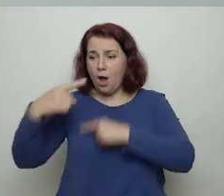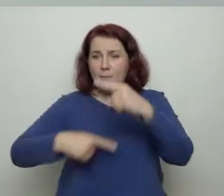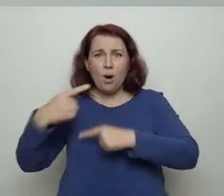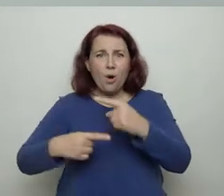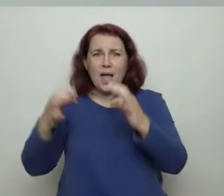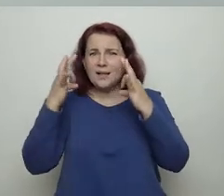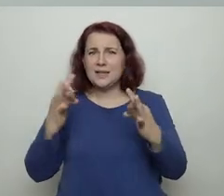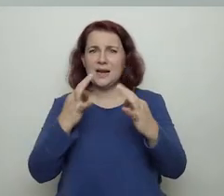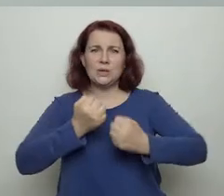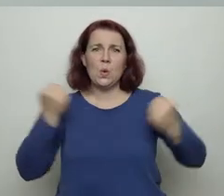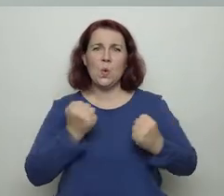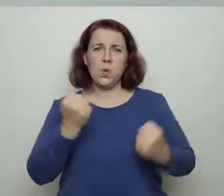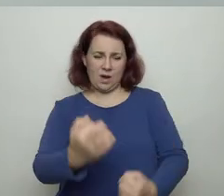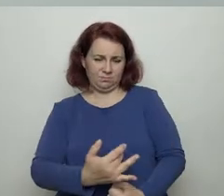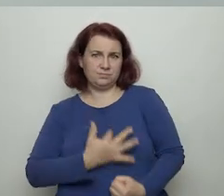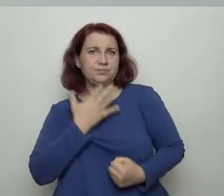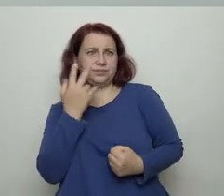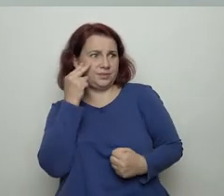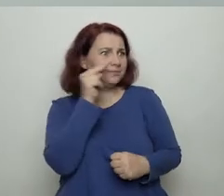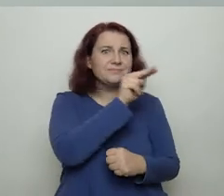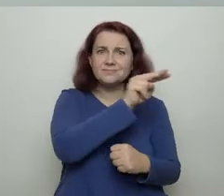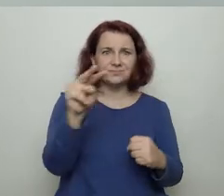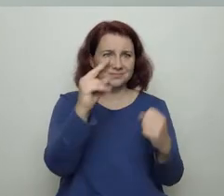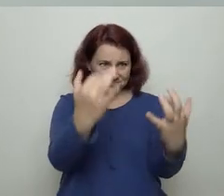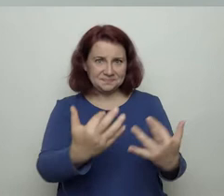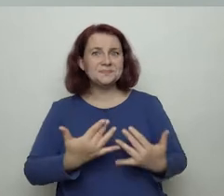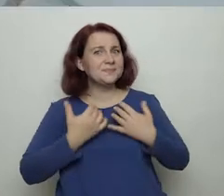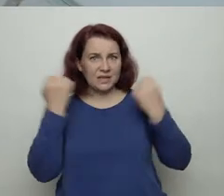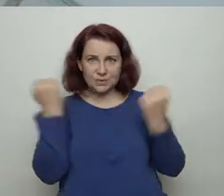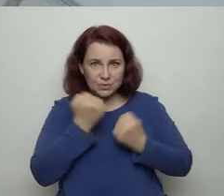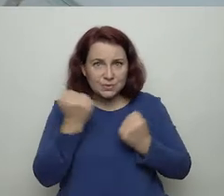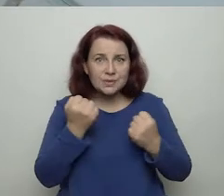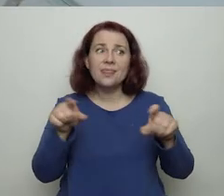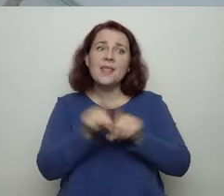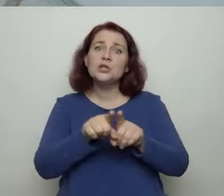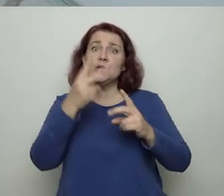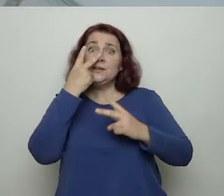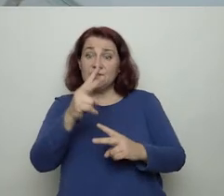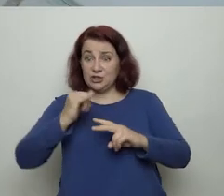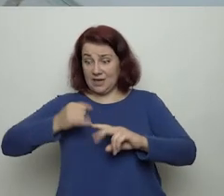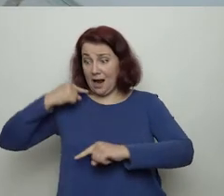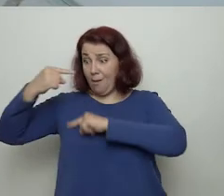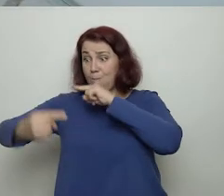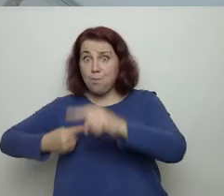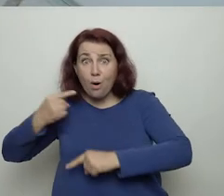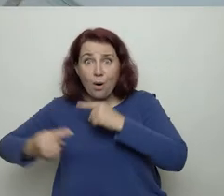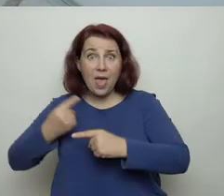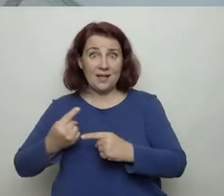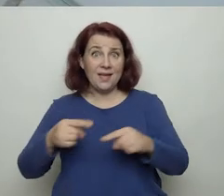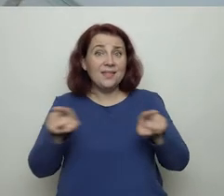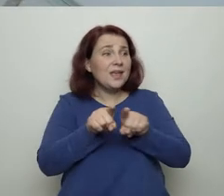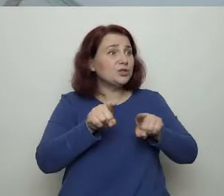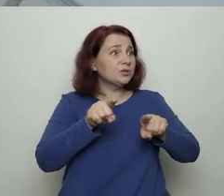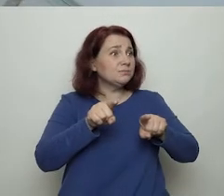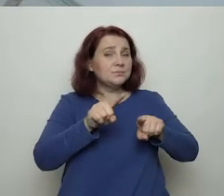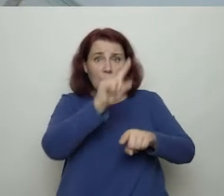przeżywa bardzo mocno i emocjonalnie to wszystko co się wokół niego dzieje a jednocześnie widzi jak ono to